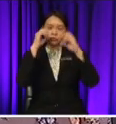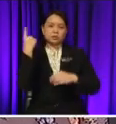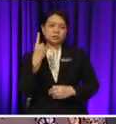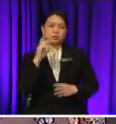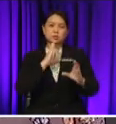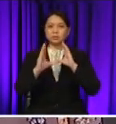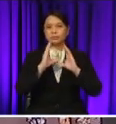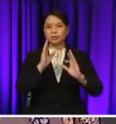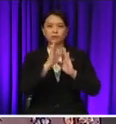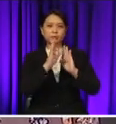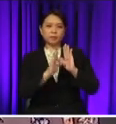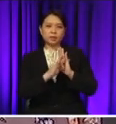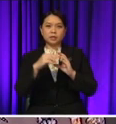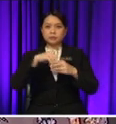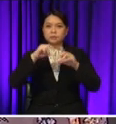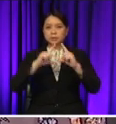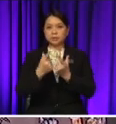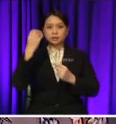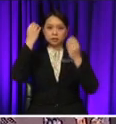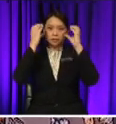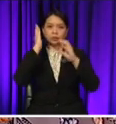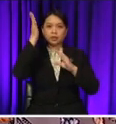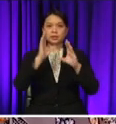dalam klasik membaca